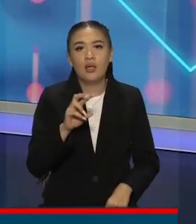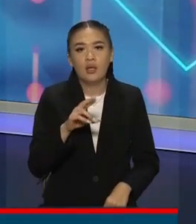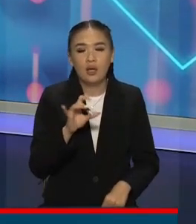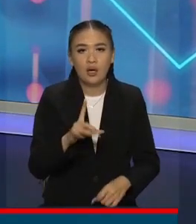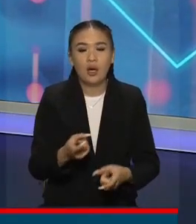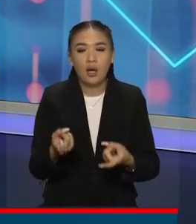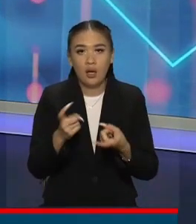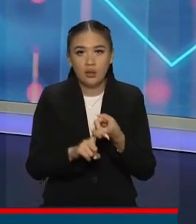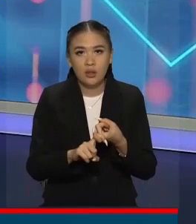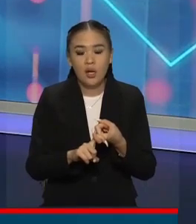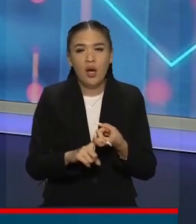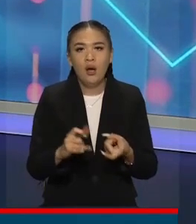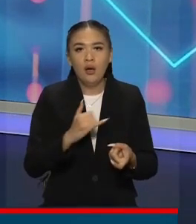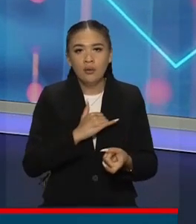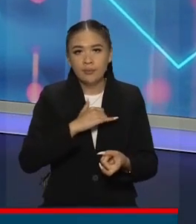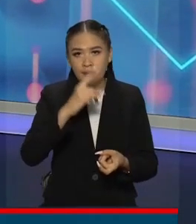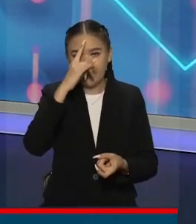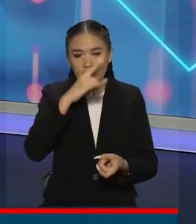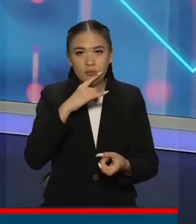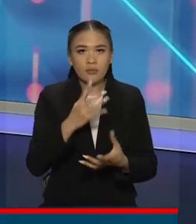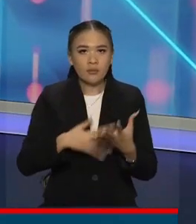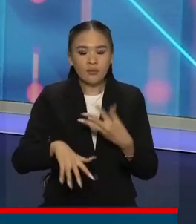біріншіден біздегі Қазақстандағы бүкіл